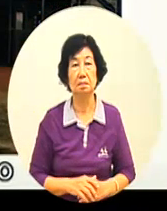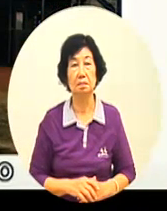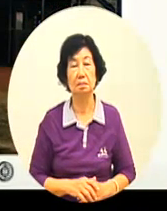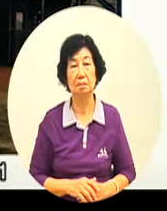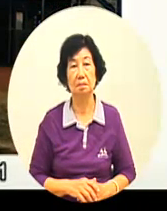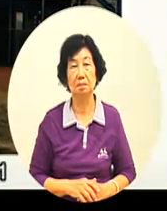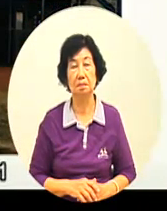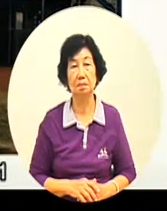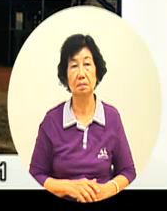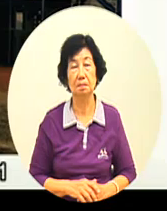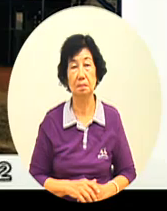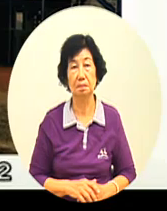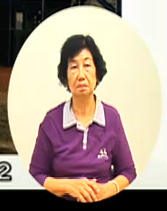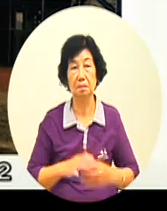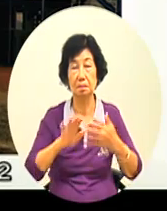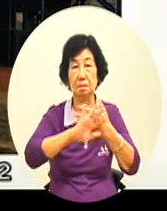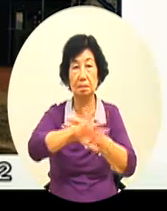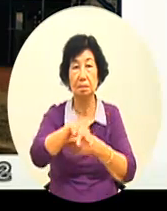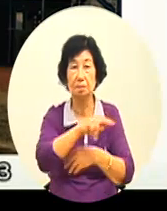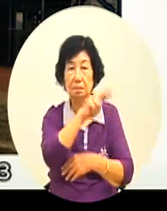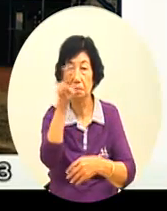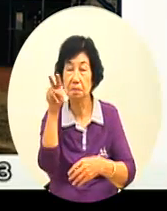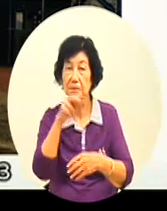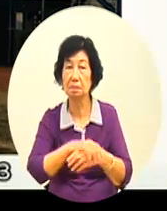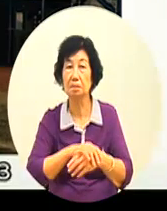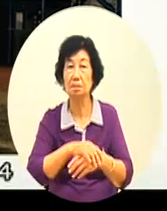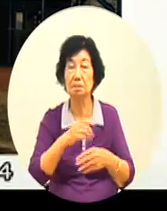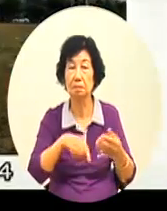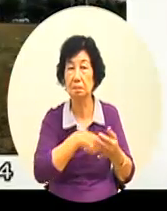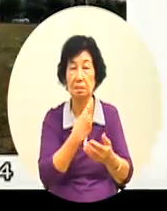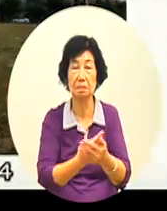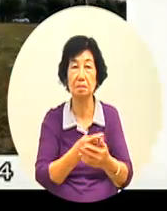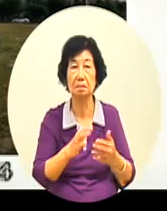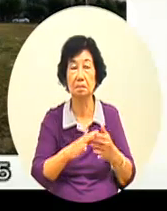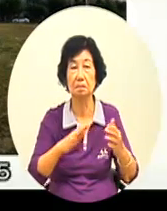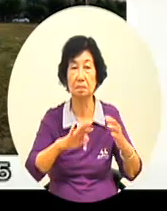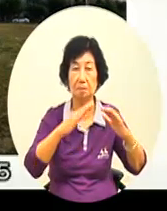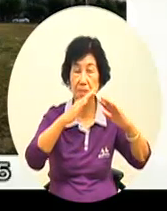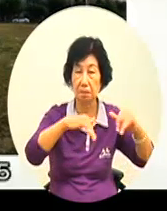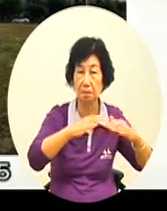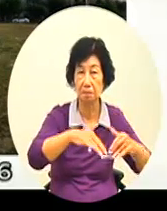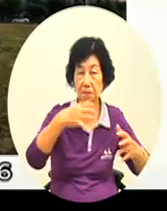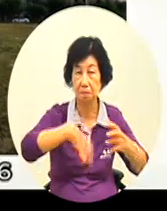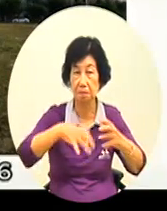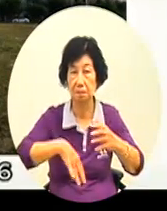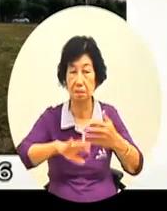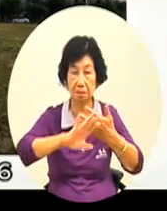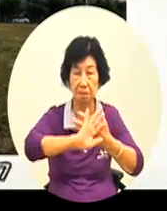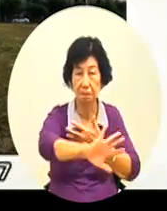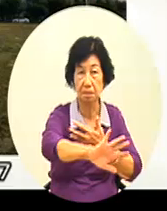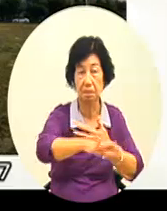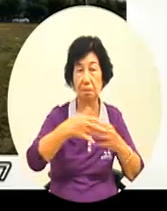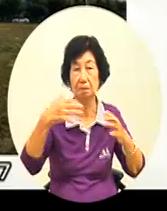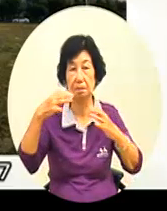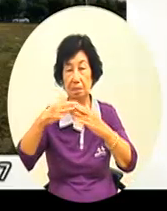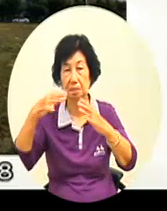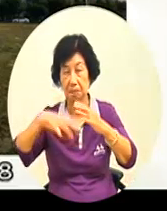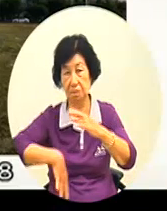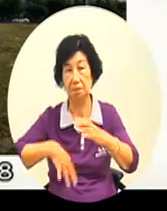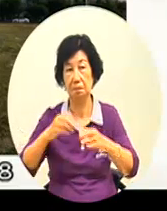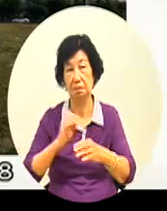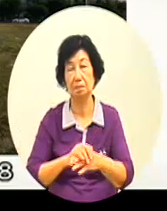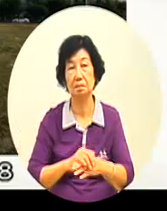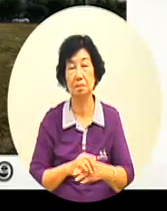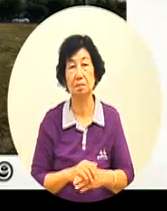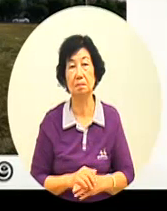了。哦，从外野看，这边全部都倒塌了，在内野，这外野的所有的